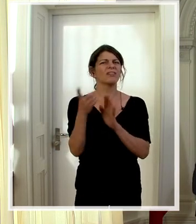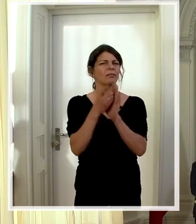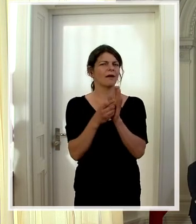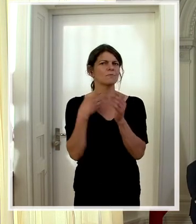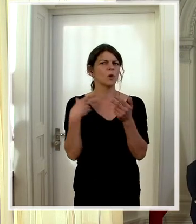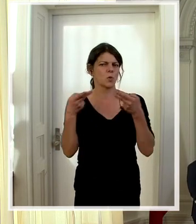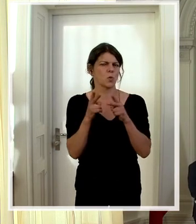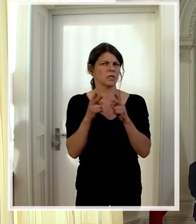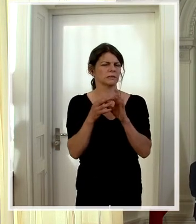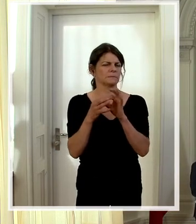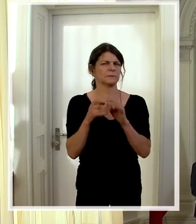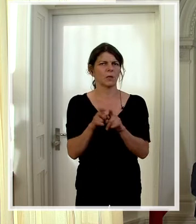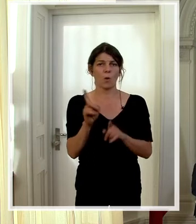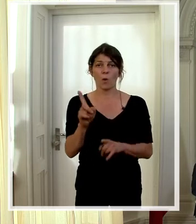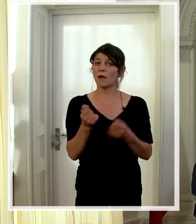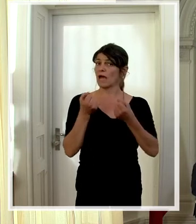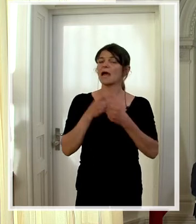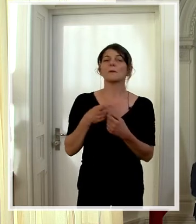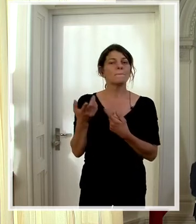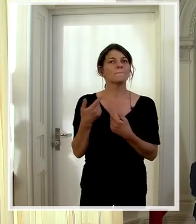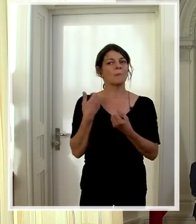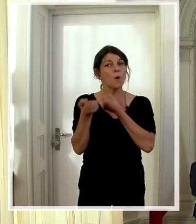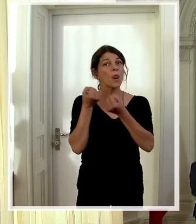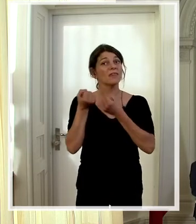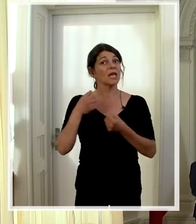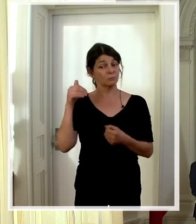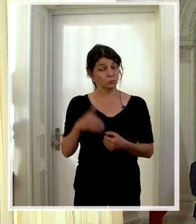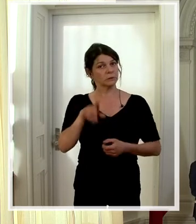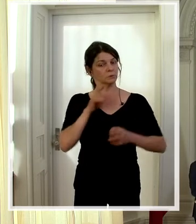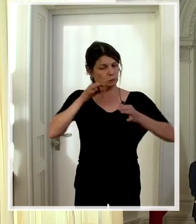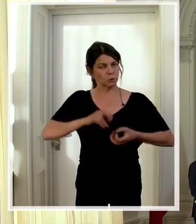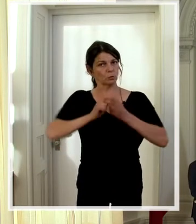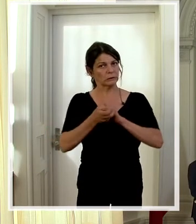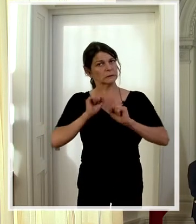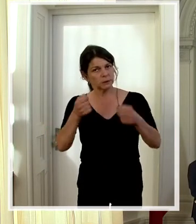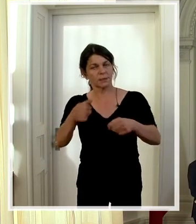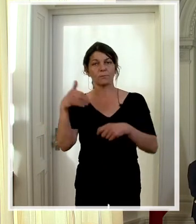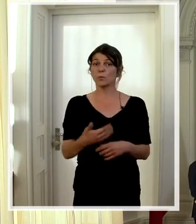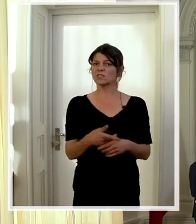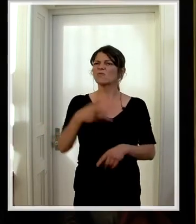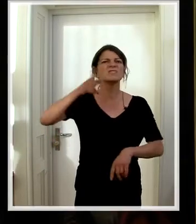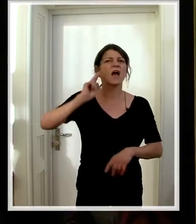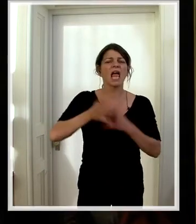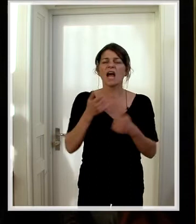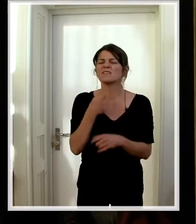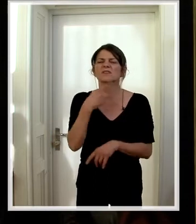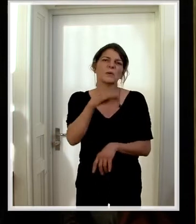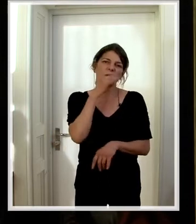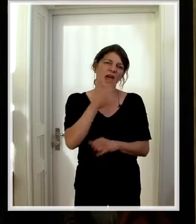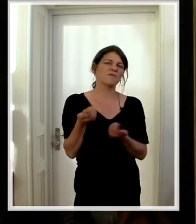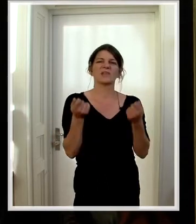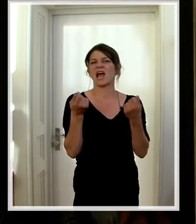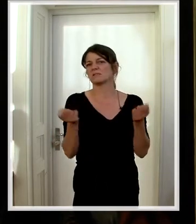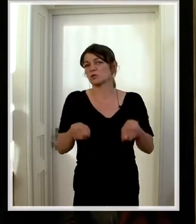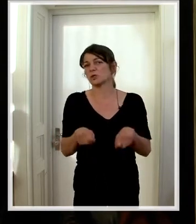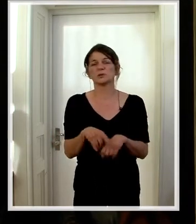schnell einhaken. Man muss die Politik an den Daten messen. Man hat mir vor zwei Jahren gesehen, wir würden nie einen Finanzbeschluss in dieser Legislatur